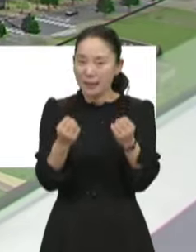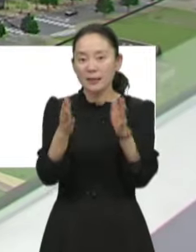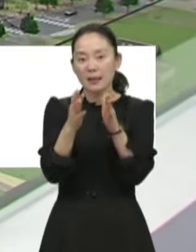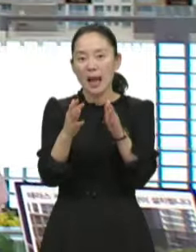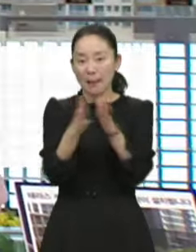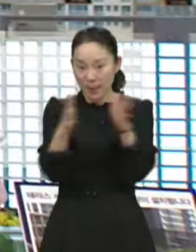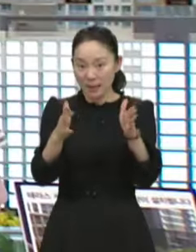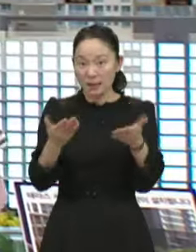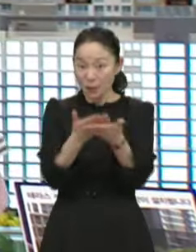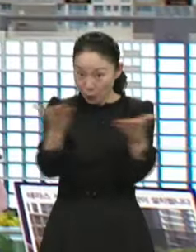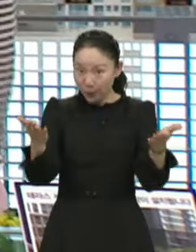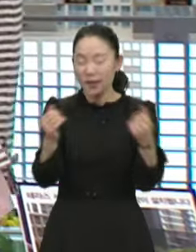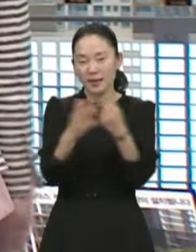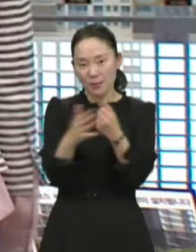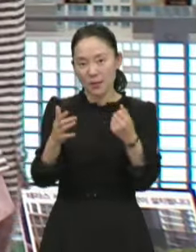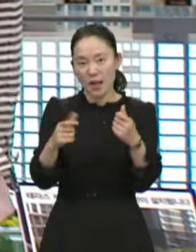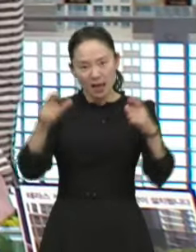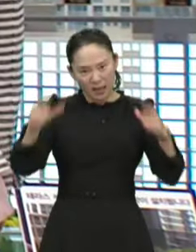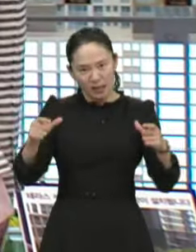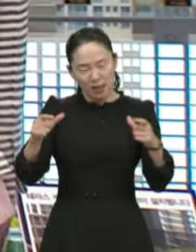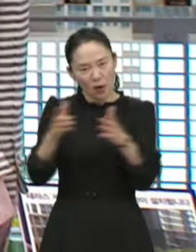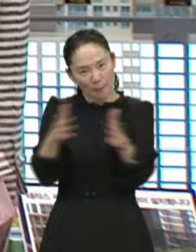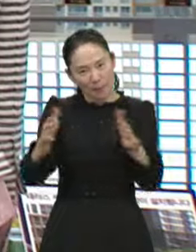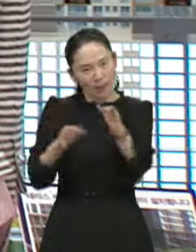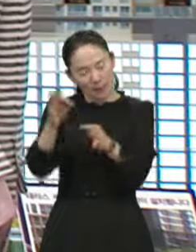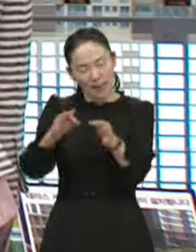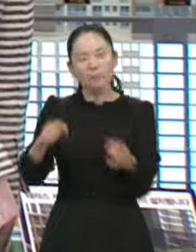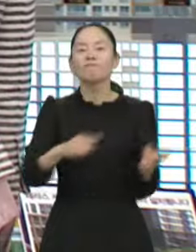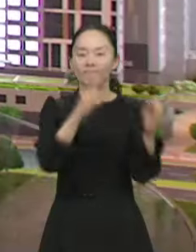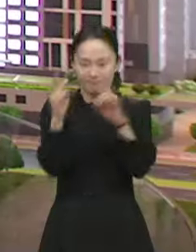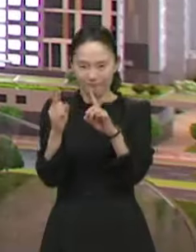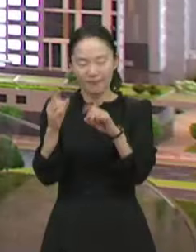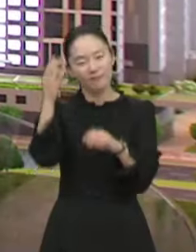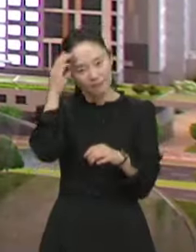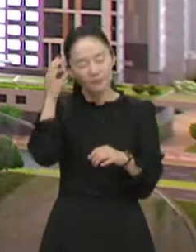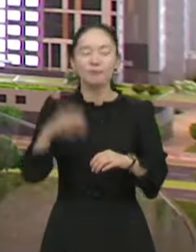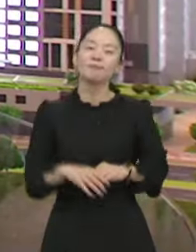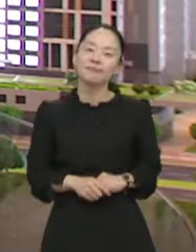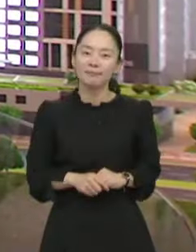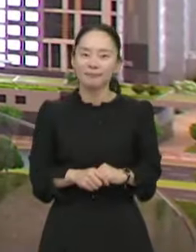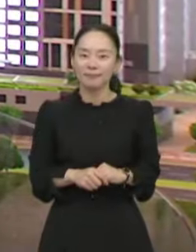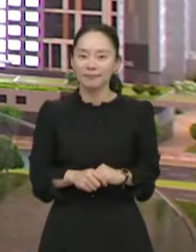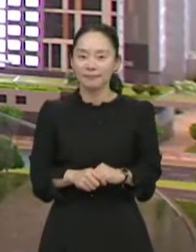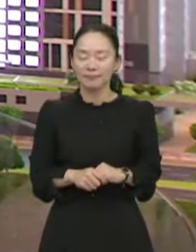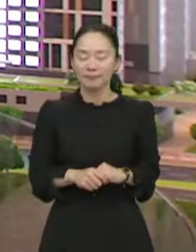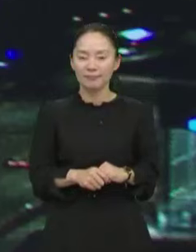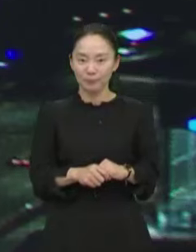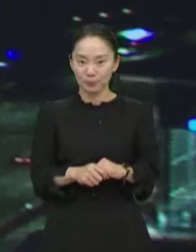아파트가 공급되는 만큼 지역 부동산 시장이 활성화될 것으로 기대하고 있습니다.